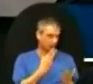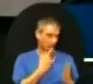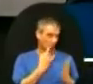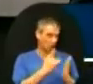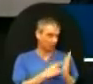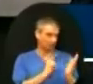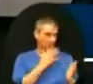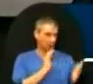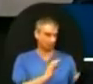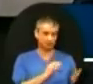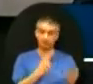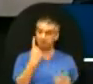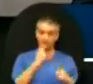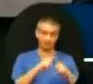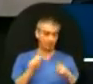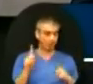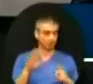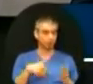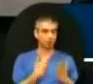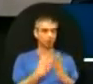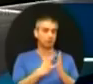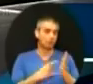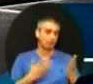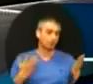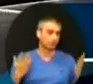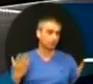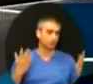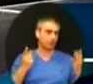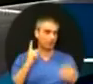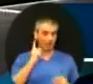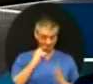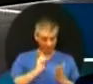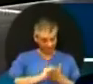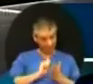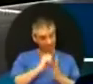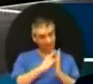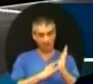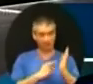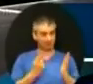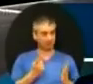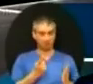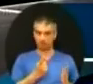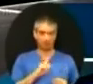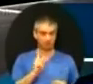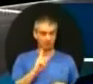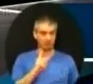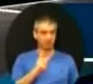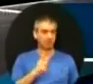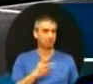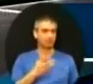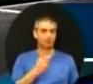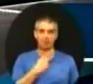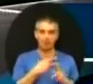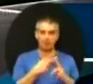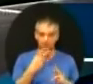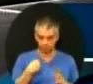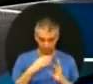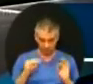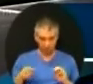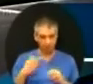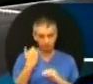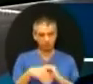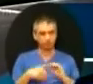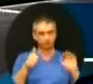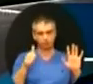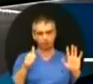התורני מגיע לך פעם בחודש למשל הצעת חוק, בסדר, אבל בחקיקה... 12 בשנה, אמסלם. רק שברגע שאני אתחיל עם זה, בסוף